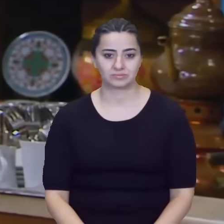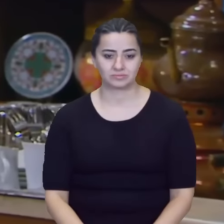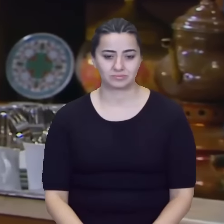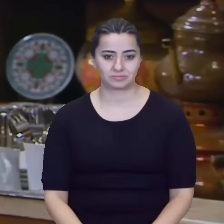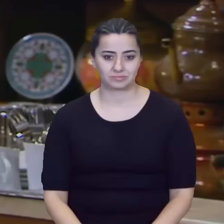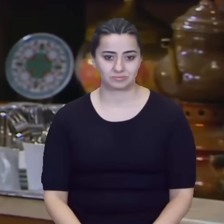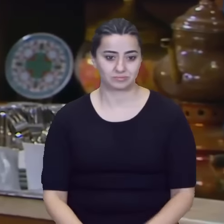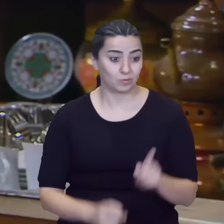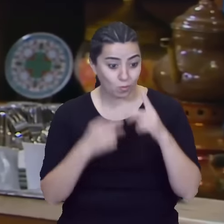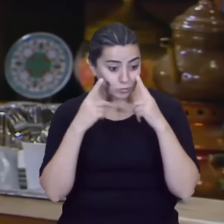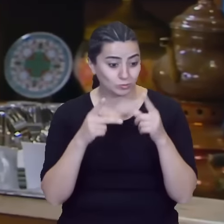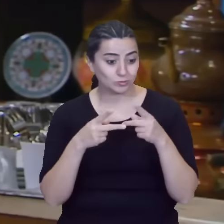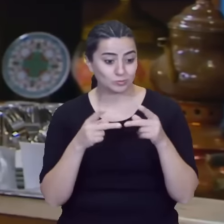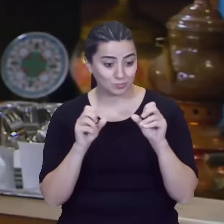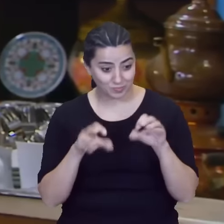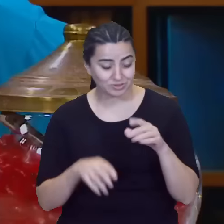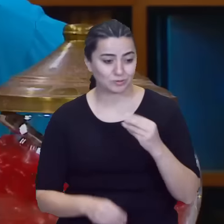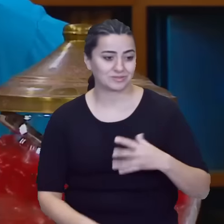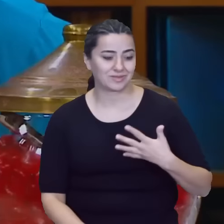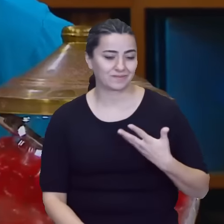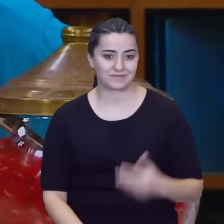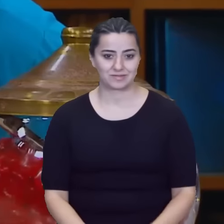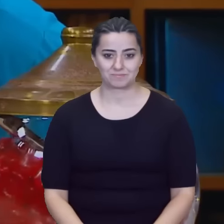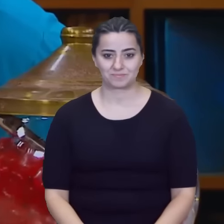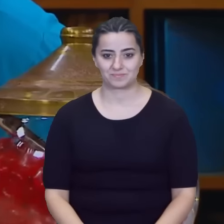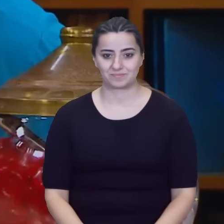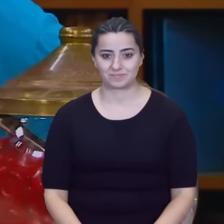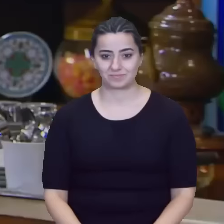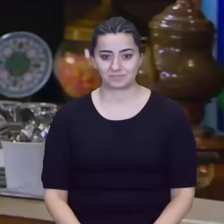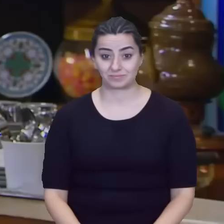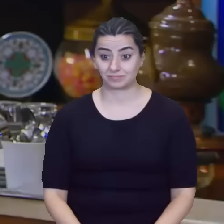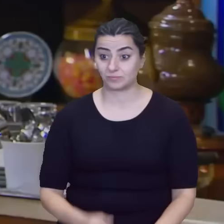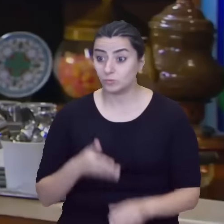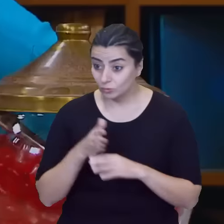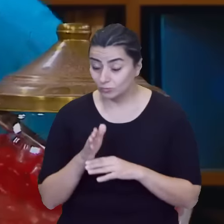onu özgür bırakacak olma çok hoşuma gitti. Ha?